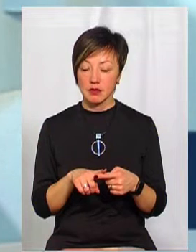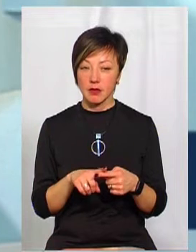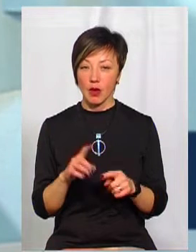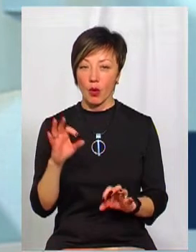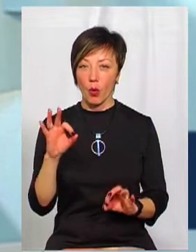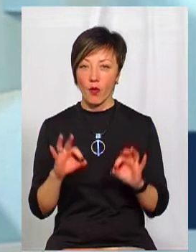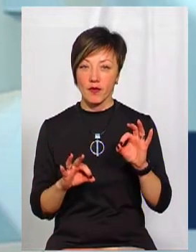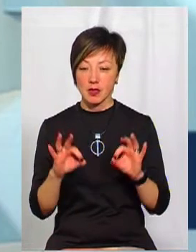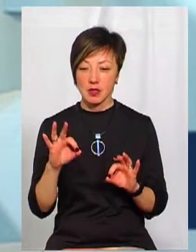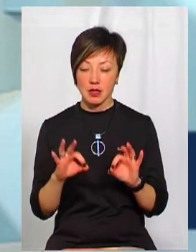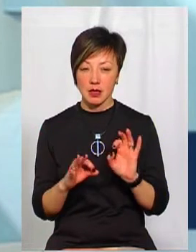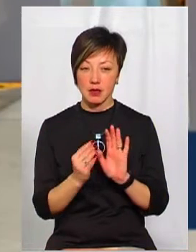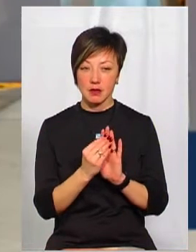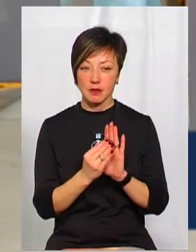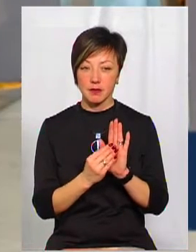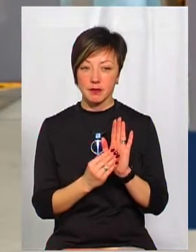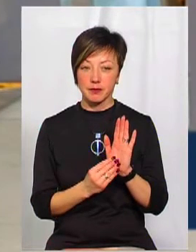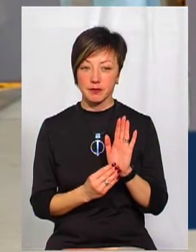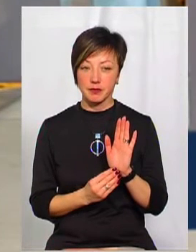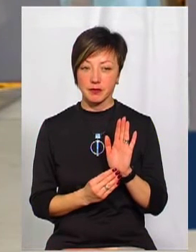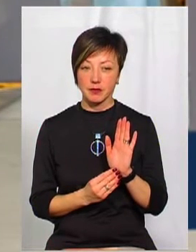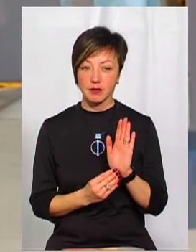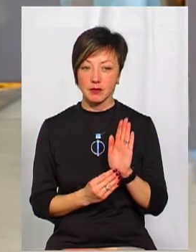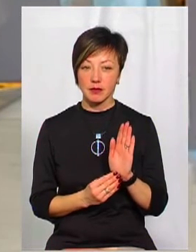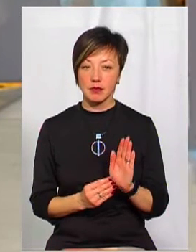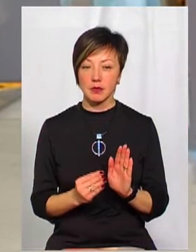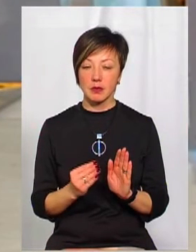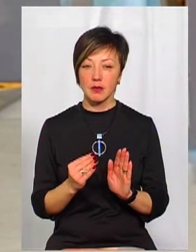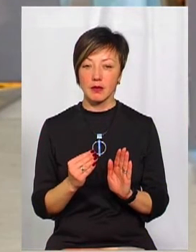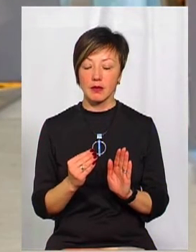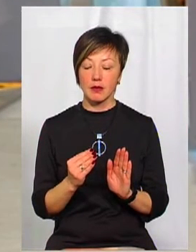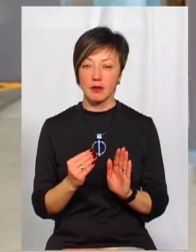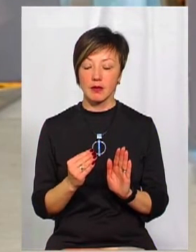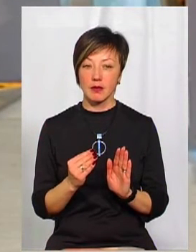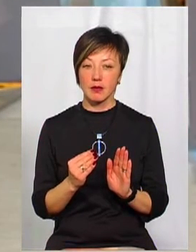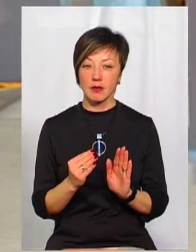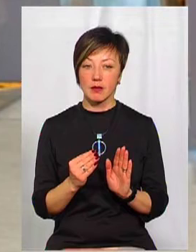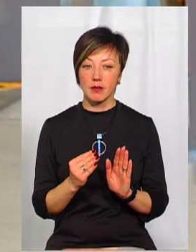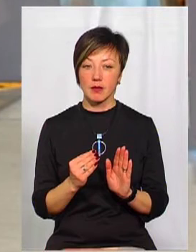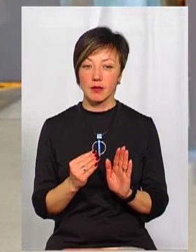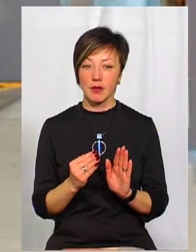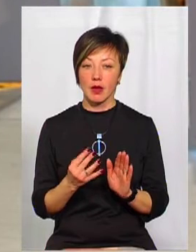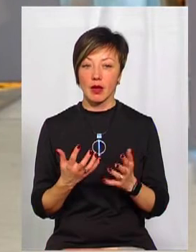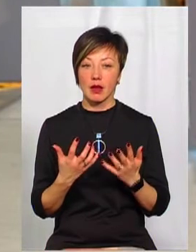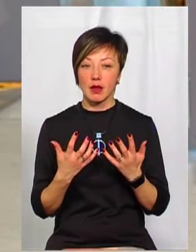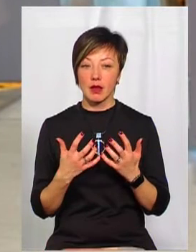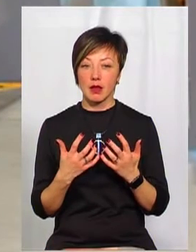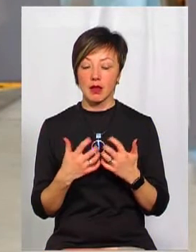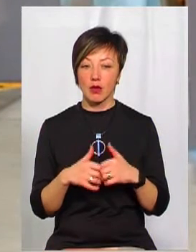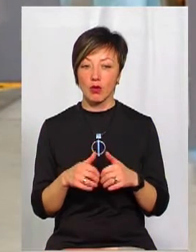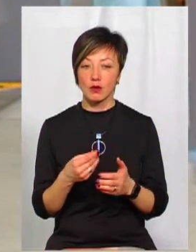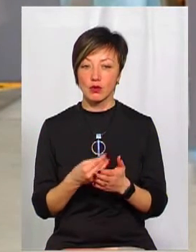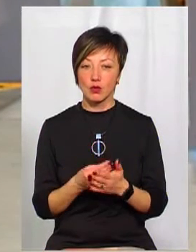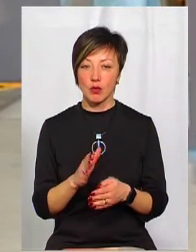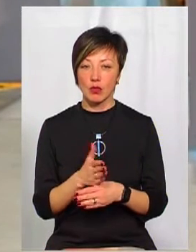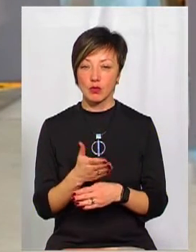до цих коефіцієнтів, які там прораховані вже відповідно до них нараховується